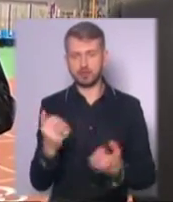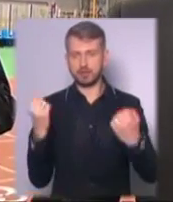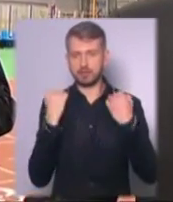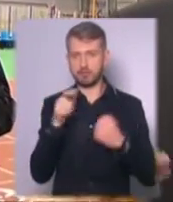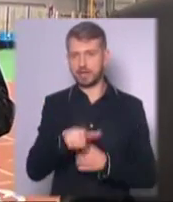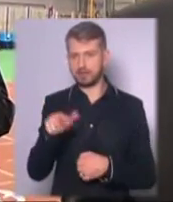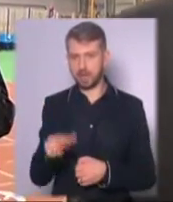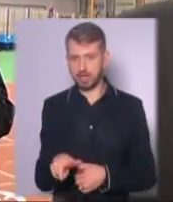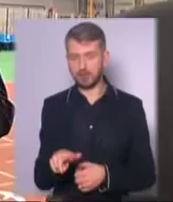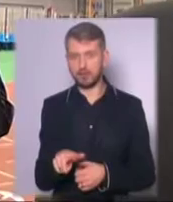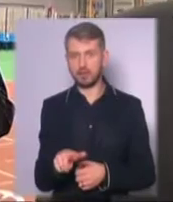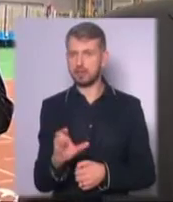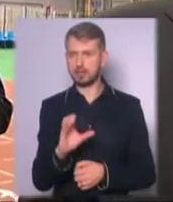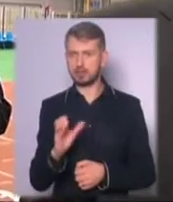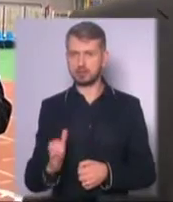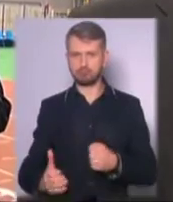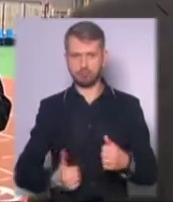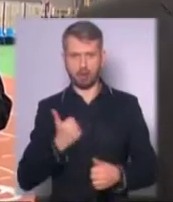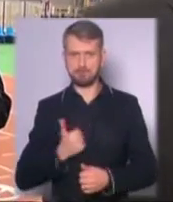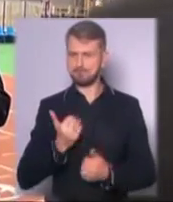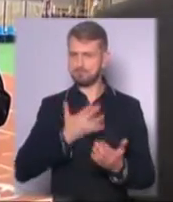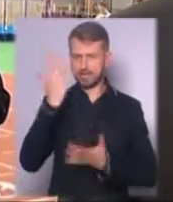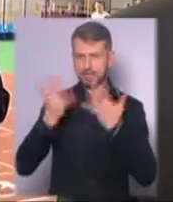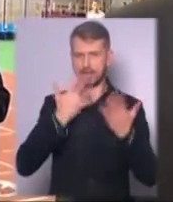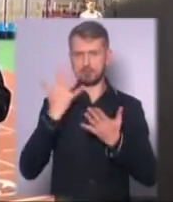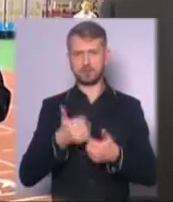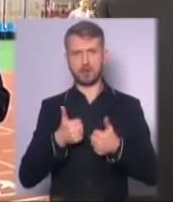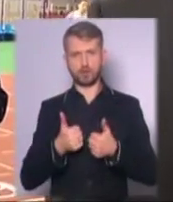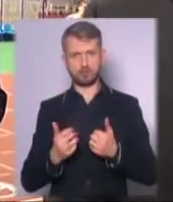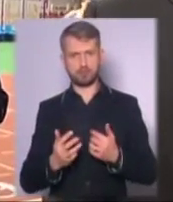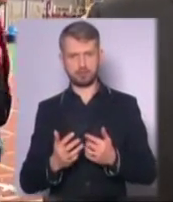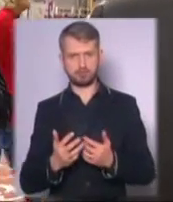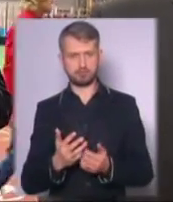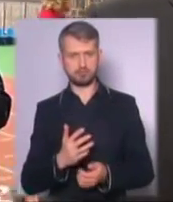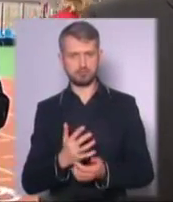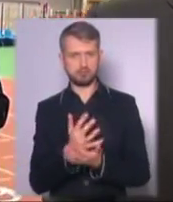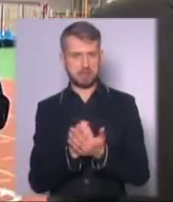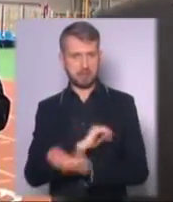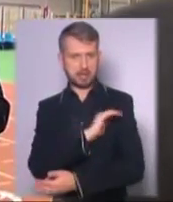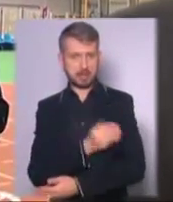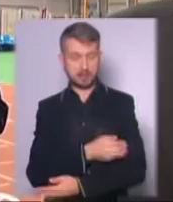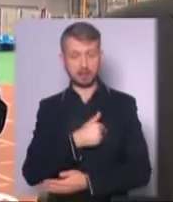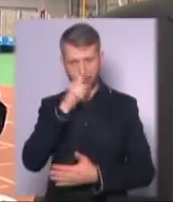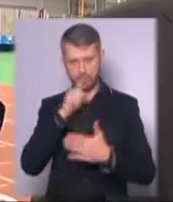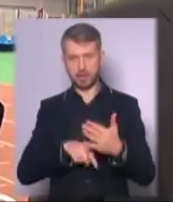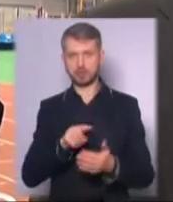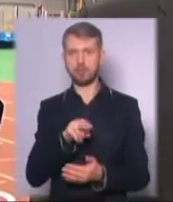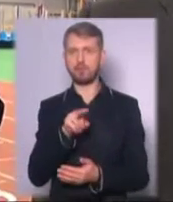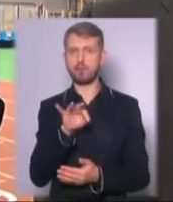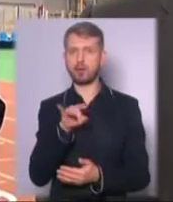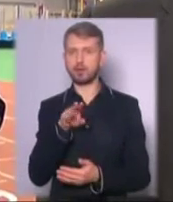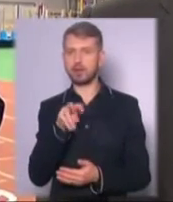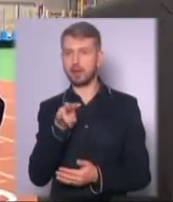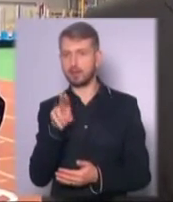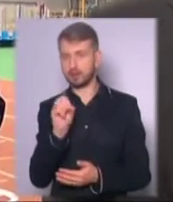спортсменов с амбициями и с хорошими кондициями. И я уверен, что в Портленде, из Портленда